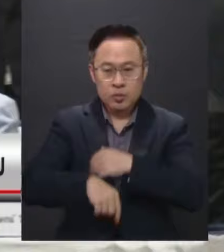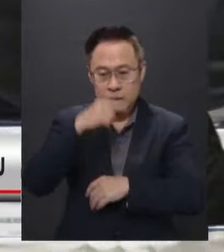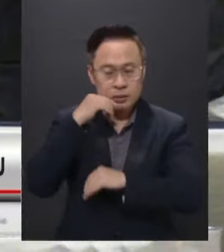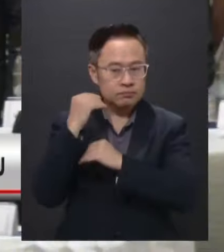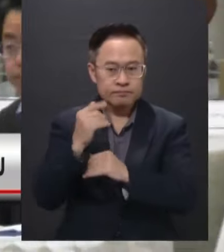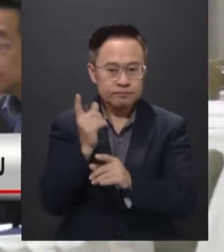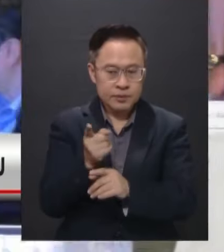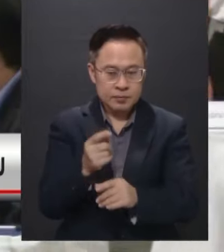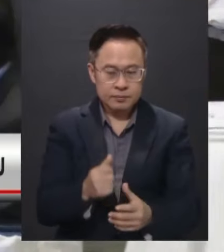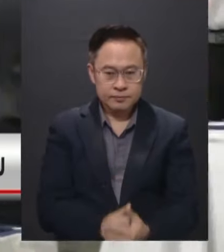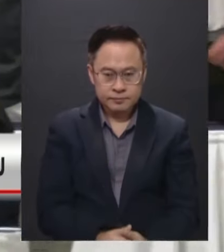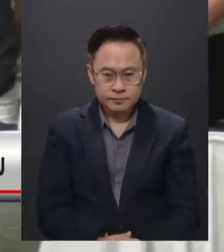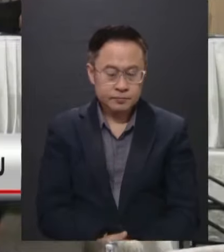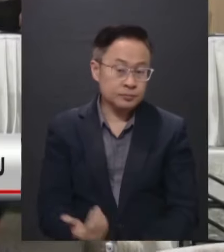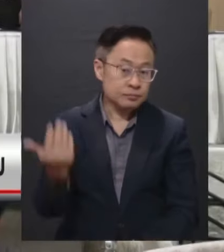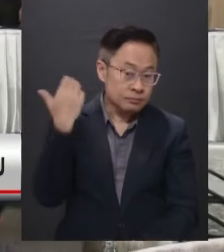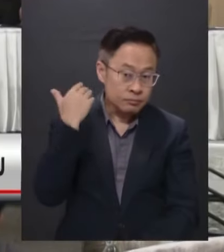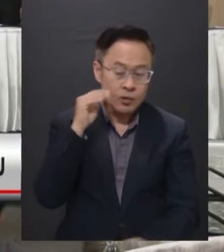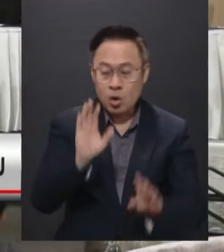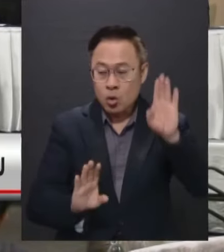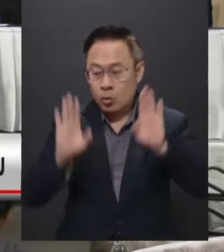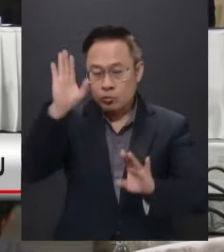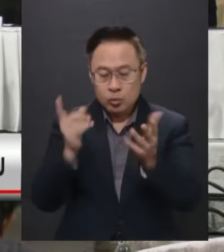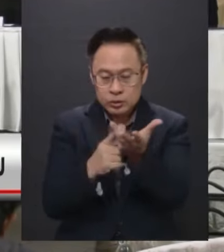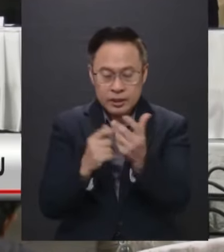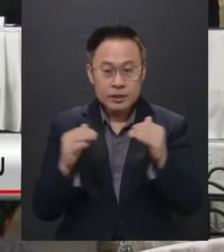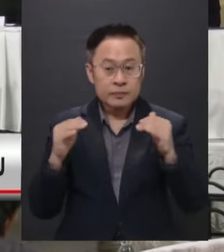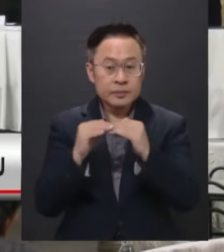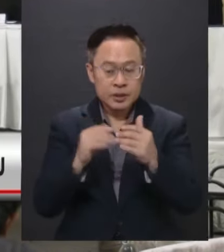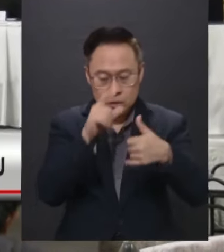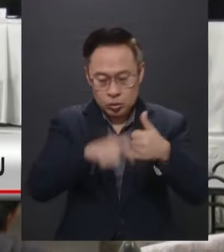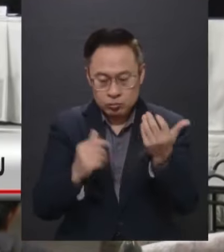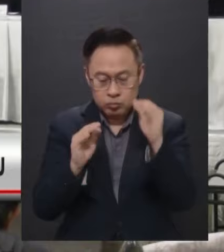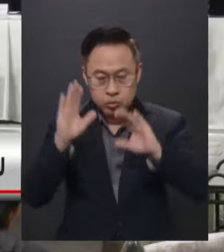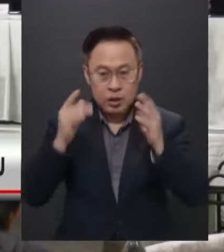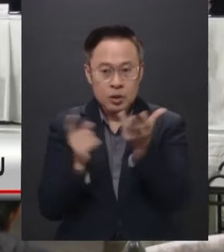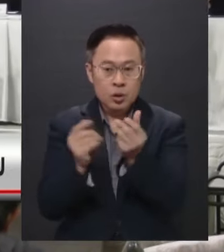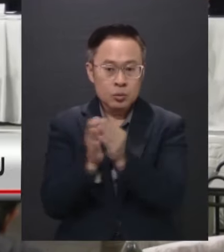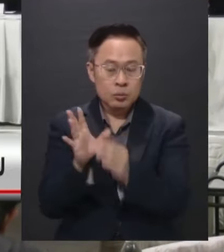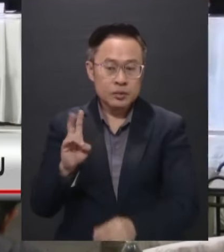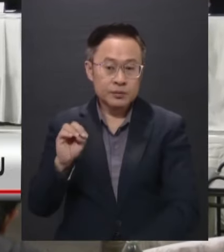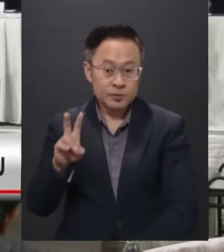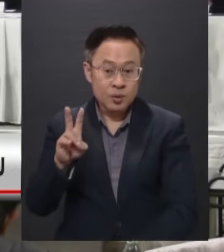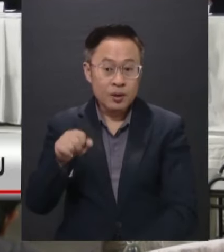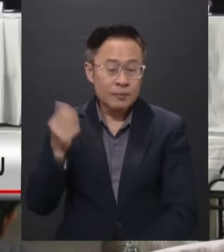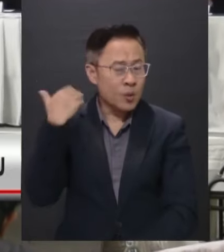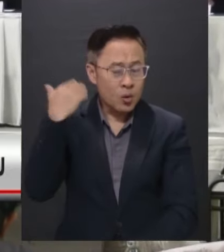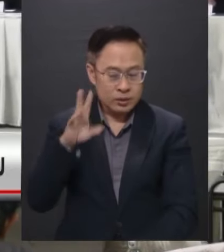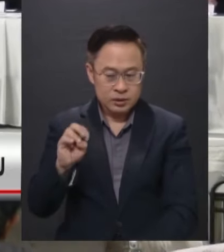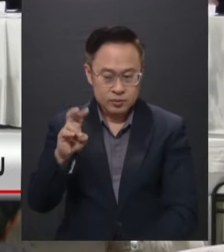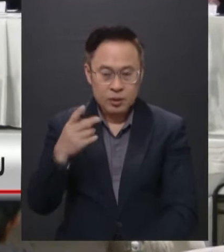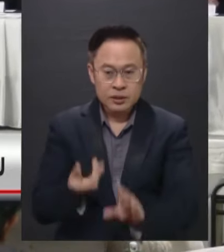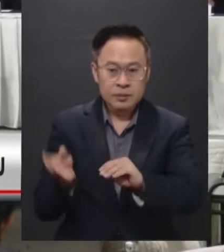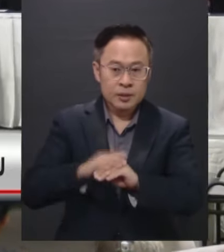ตอร์คือแต่เดิมเนี่ยโหวตเตอร์มี72เสียงแต่วันพรุ่งนี้โหวตเตอร์อาจจะเพิ่มจาก72เ